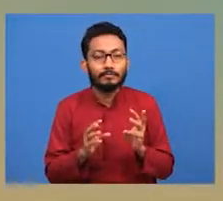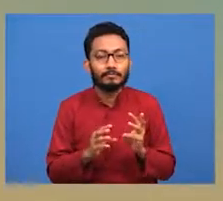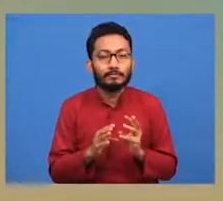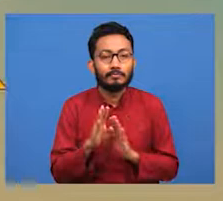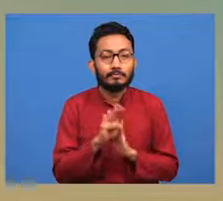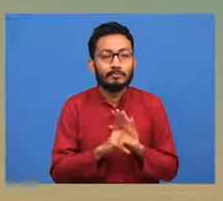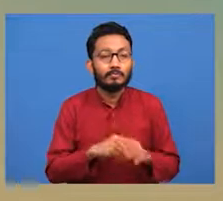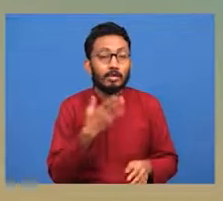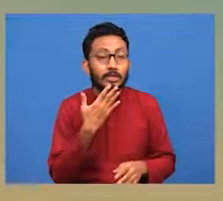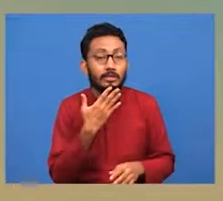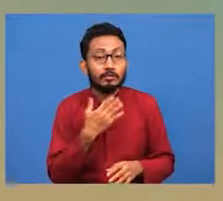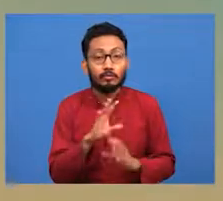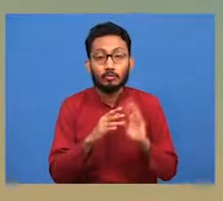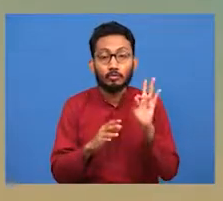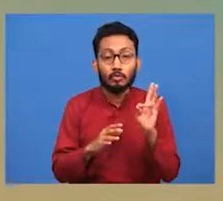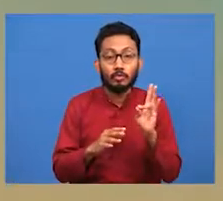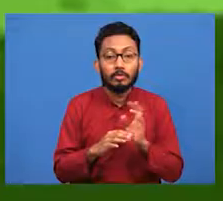terakhir, melompat.